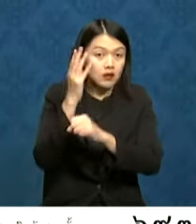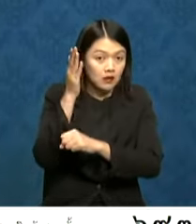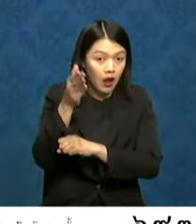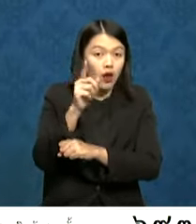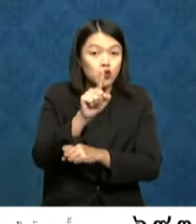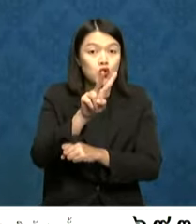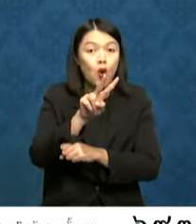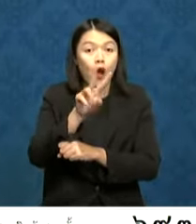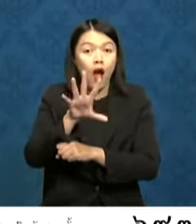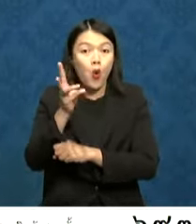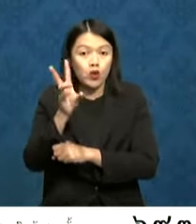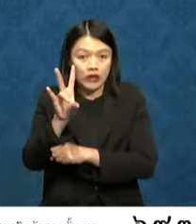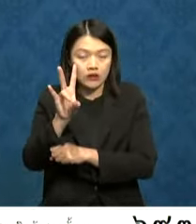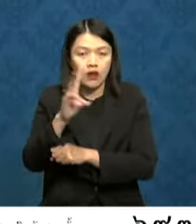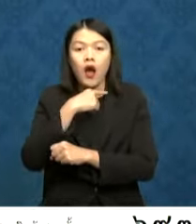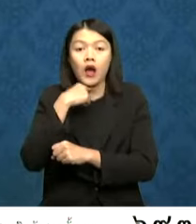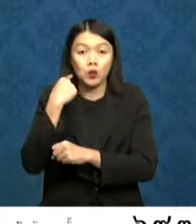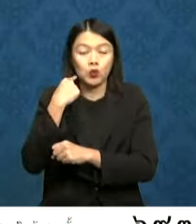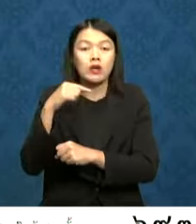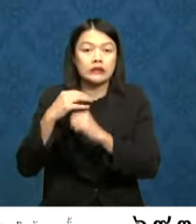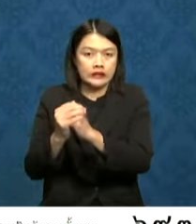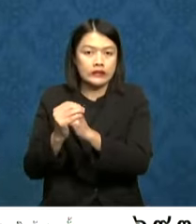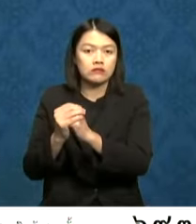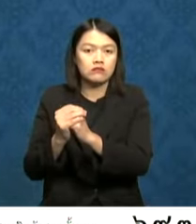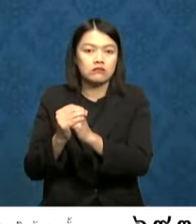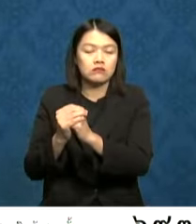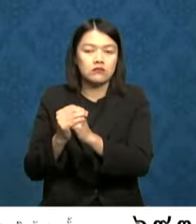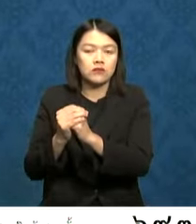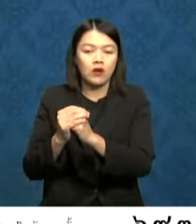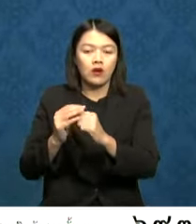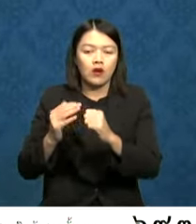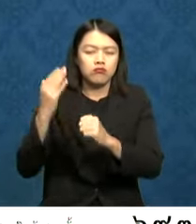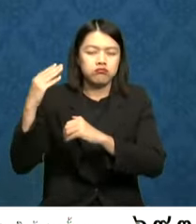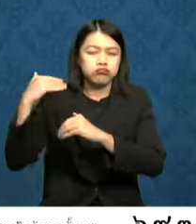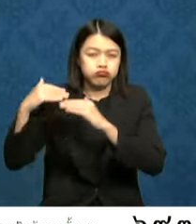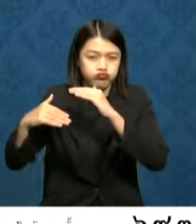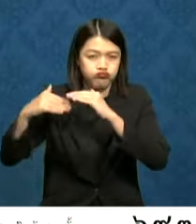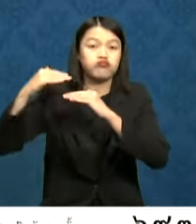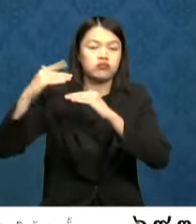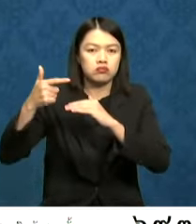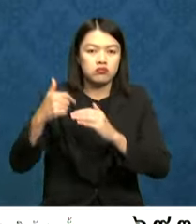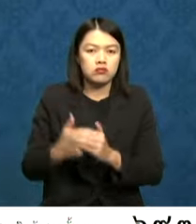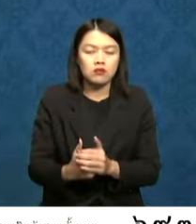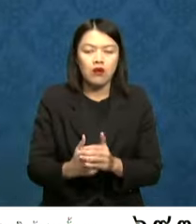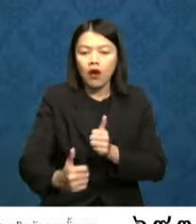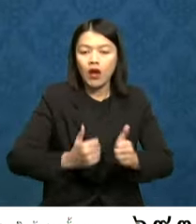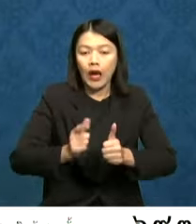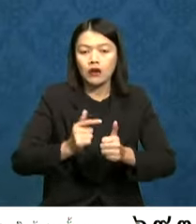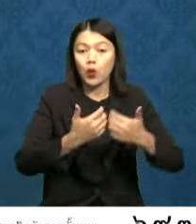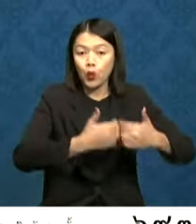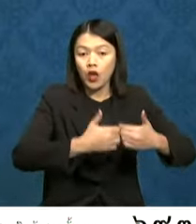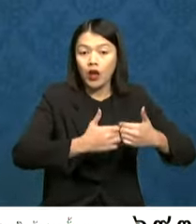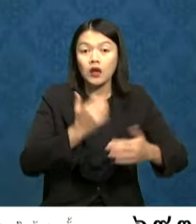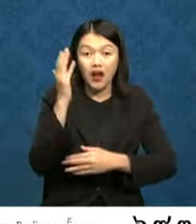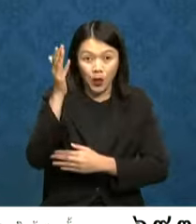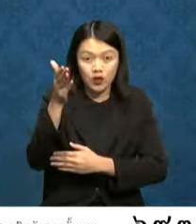2567น่าจะมียอดขาดดุลการค้ากับประเทศจีนสูงกว่าปีที่ผ่านมานะครับส่วนในด้านการแข่งขันของอุตสาหกรรม